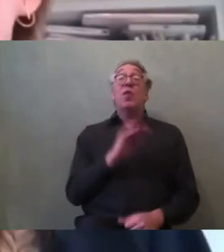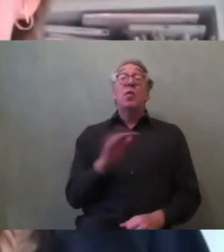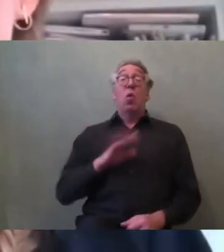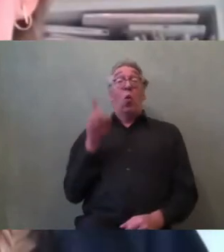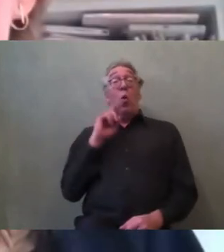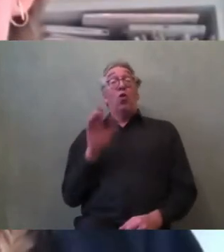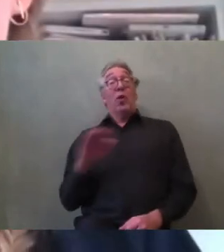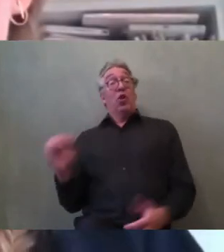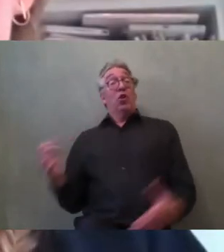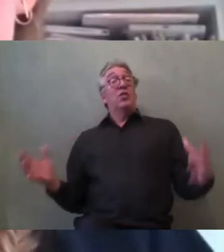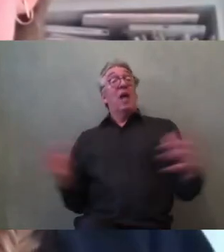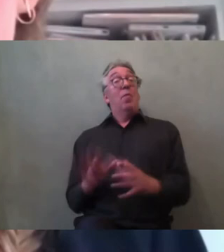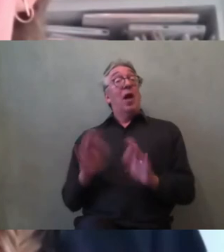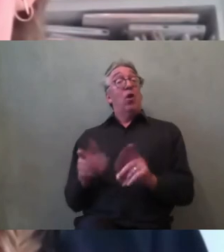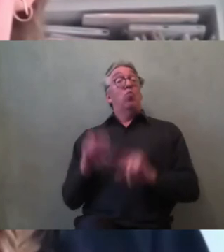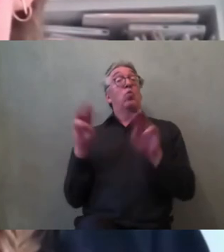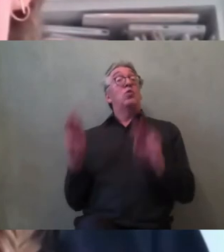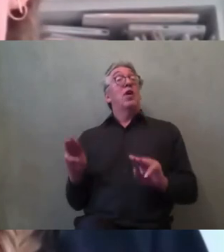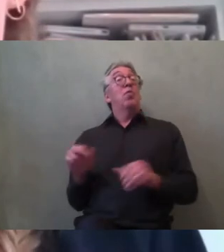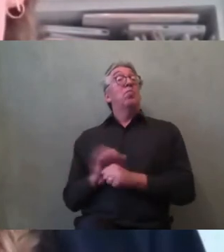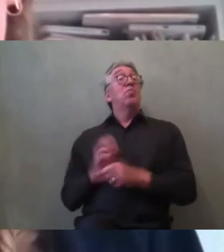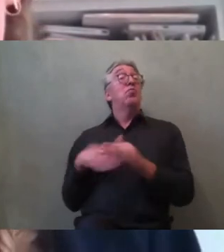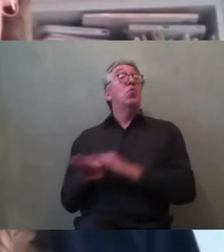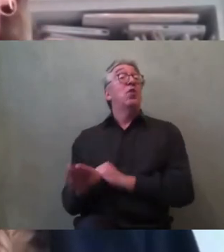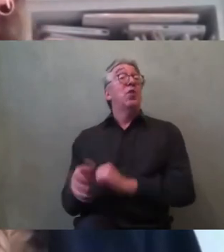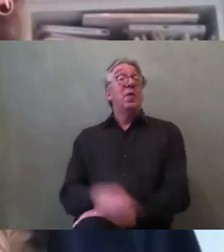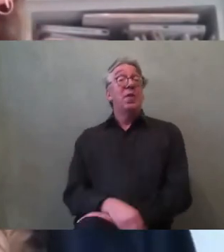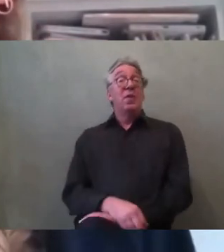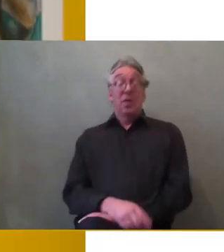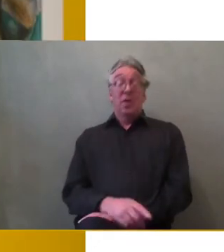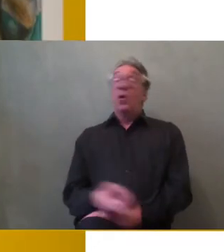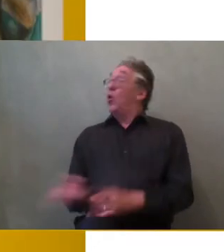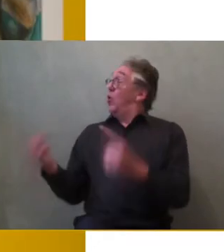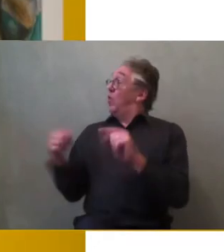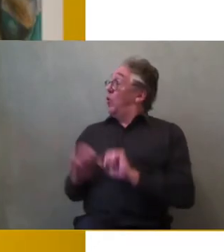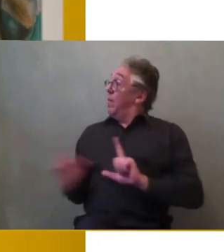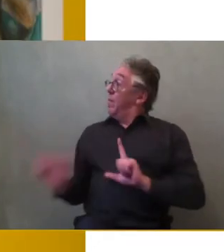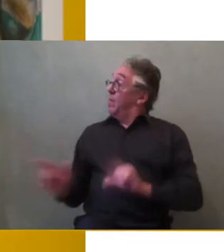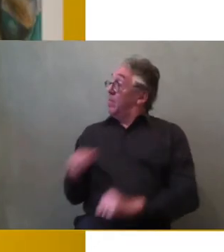samen eigenlijk dat museum kunnen ervaren. Volgende.